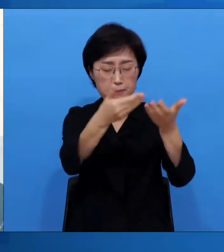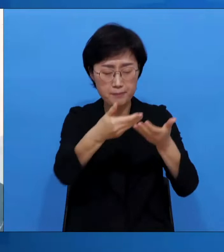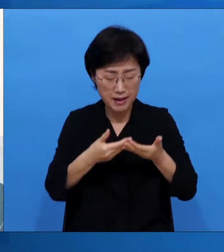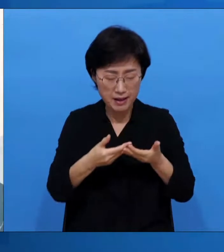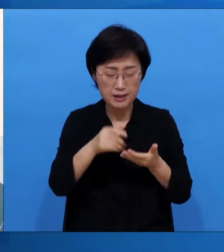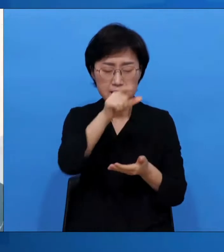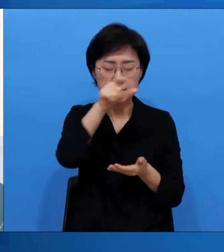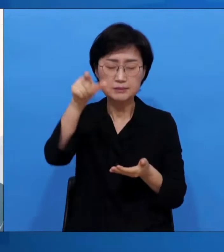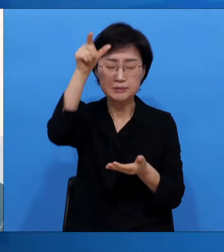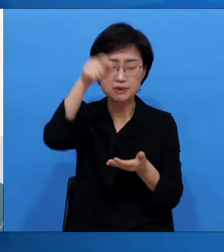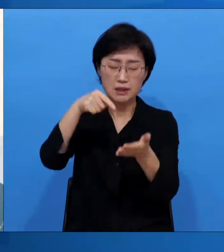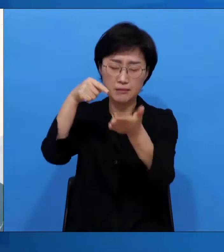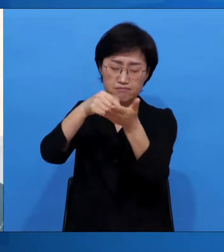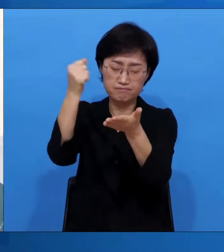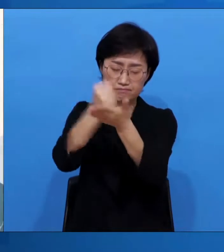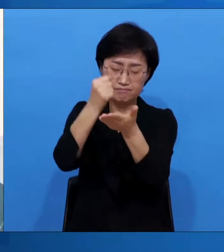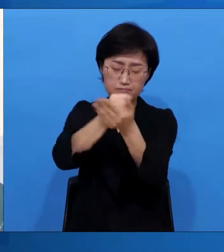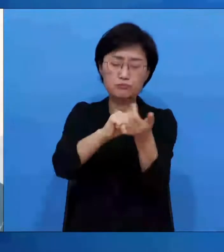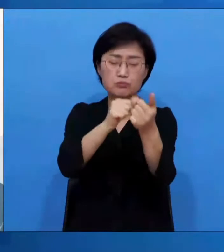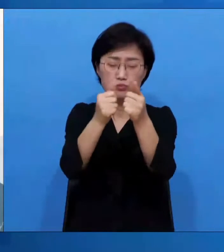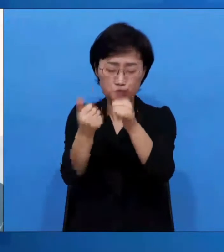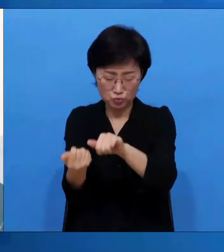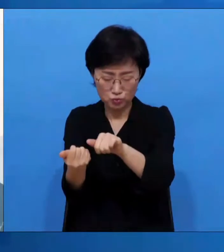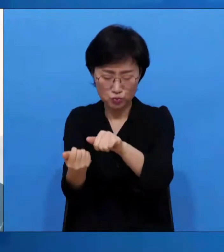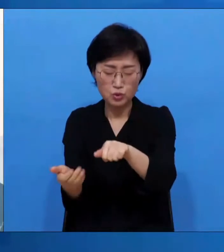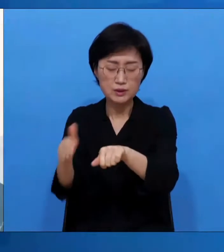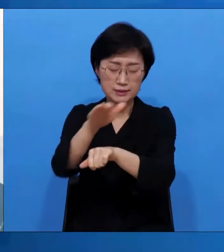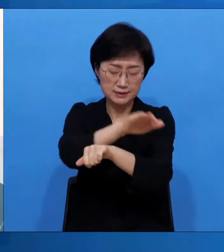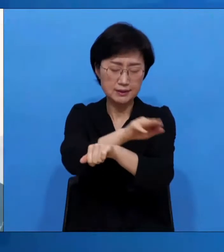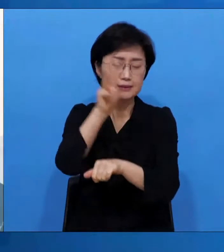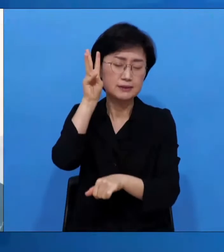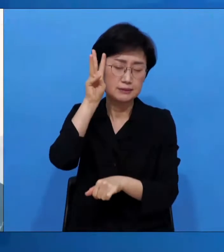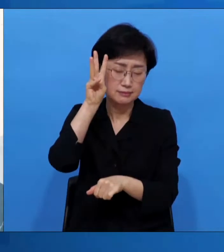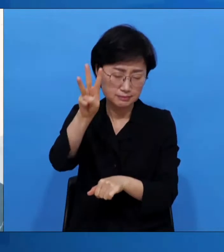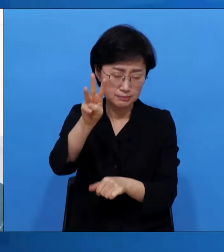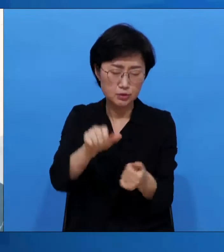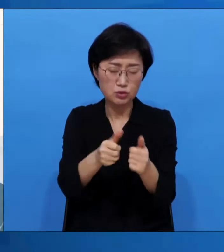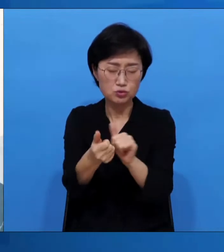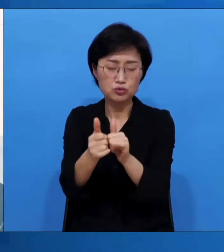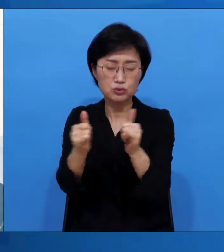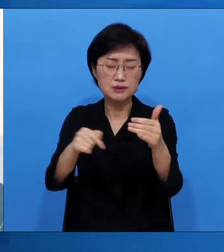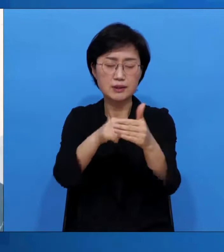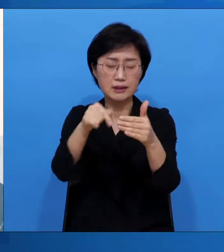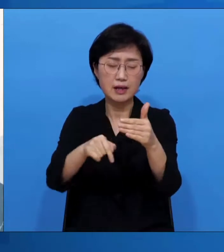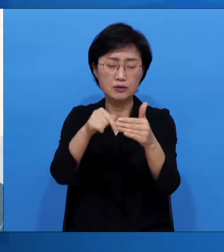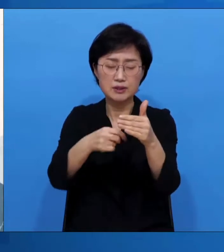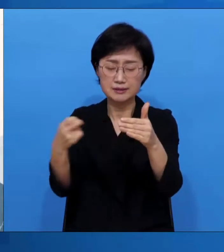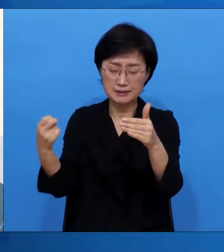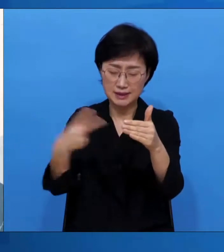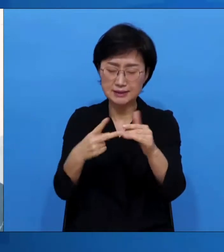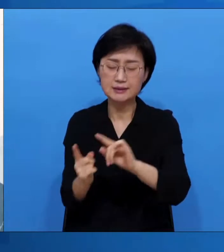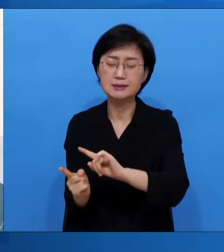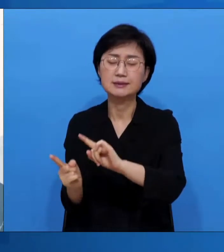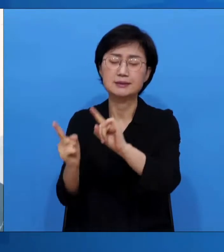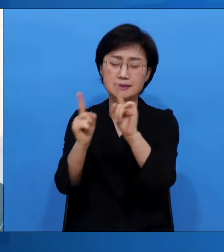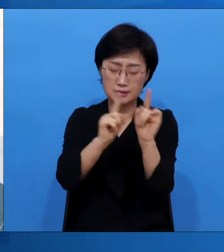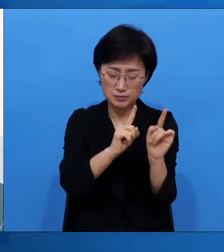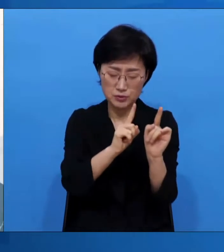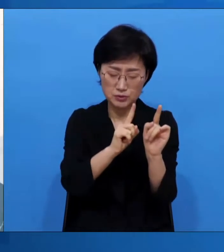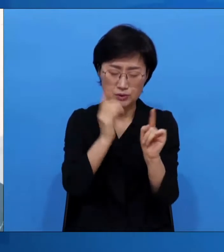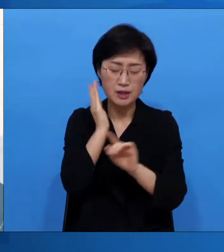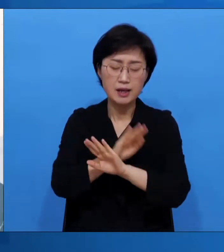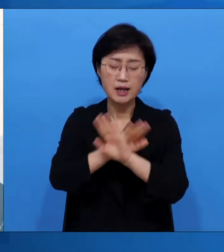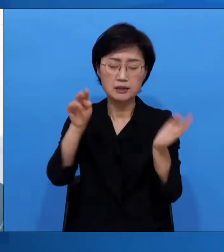고난을 받으사 십자가에 못 박혀 죽으시고 장사한 지 사흘 만에 죽은 자 가운데서 다시